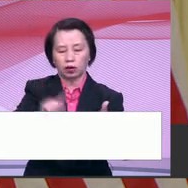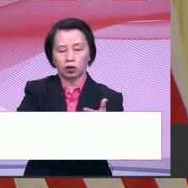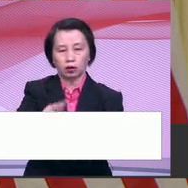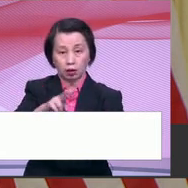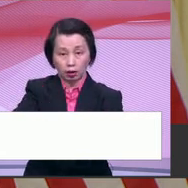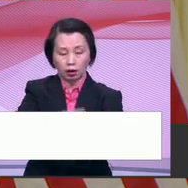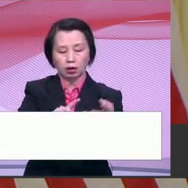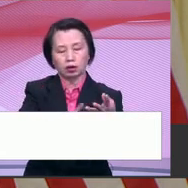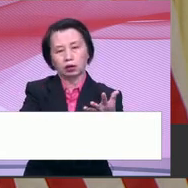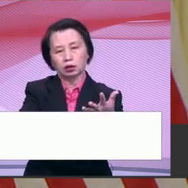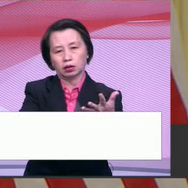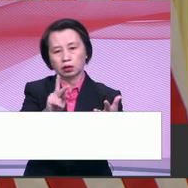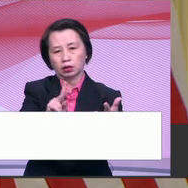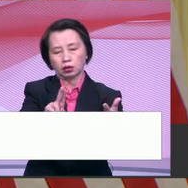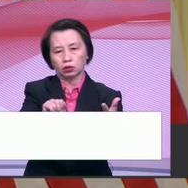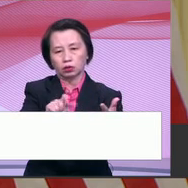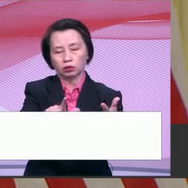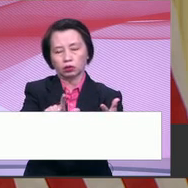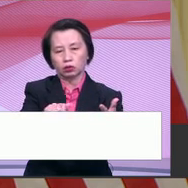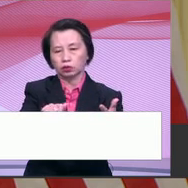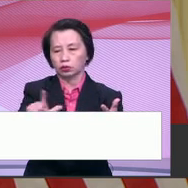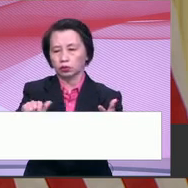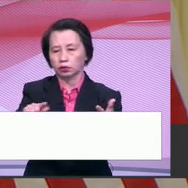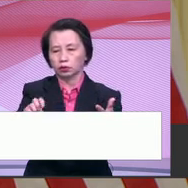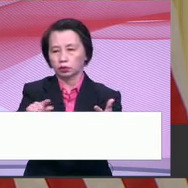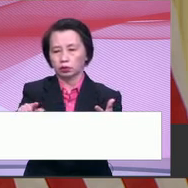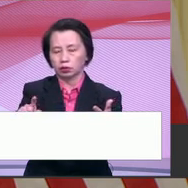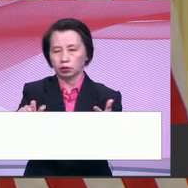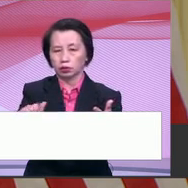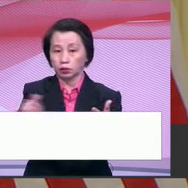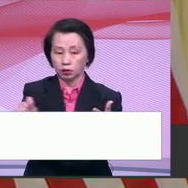Kelang, Kuala Langat serta Sepang.